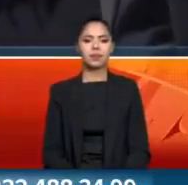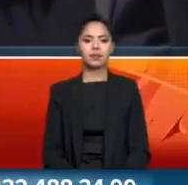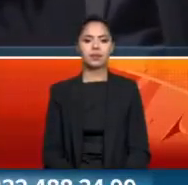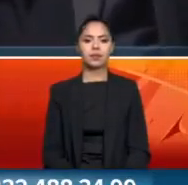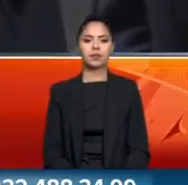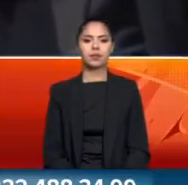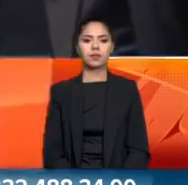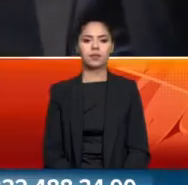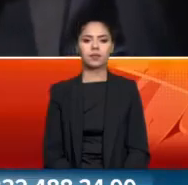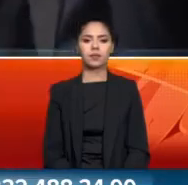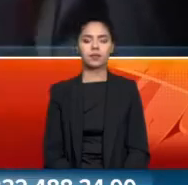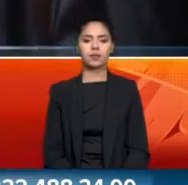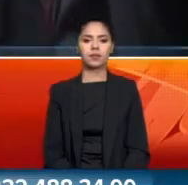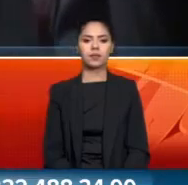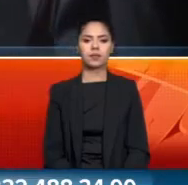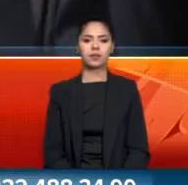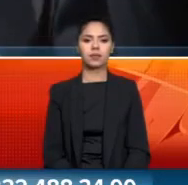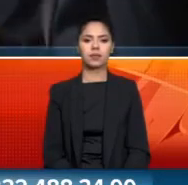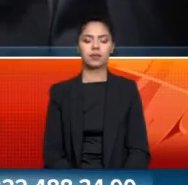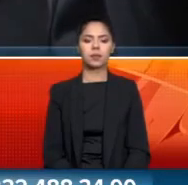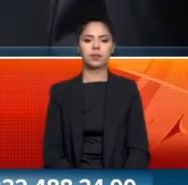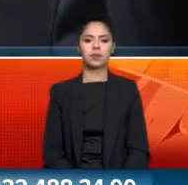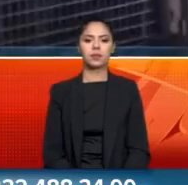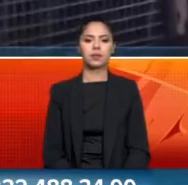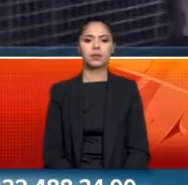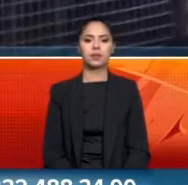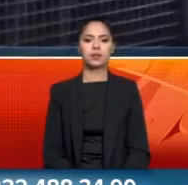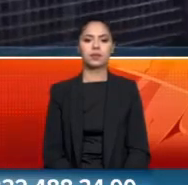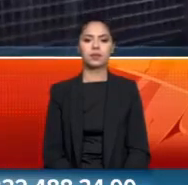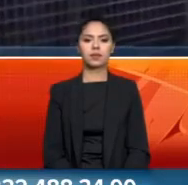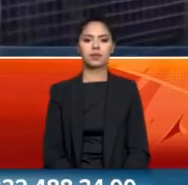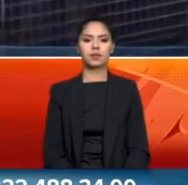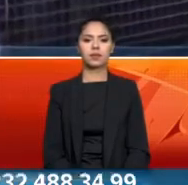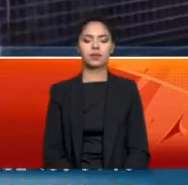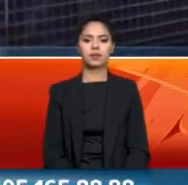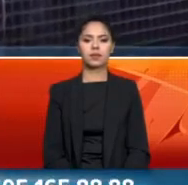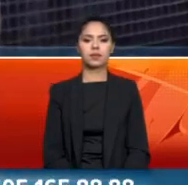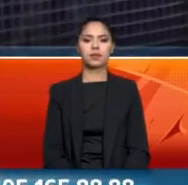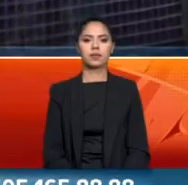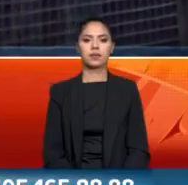Maskelerimizi takalım. Bak, maskeyi takalım.